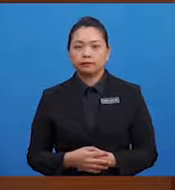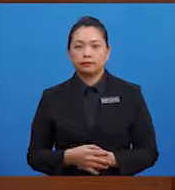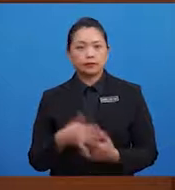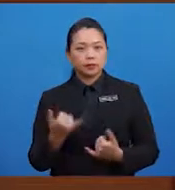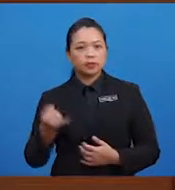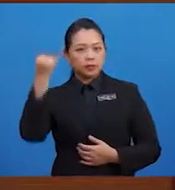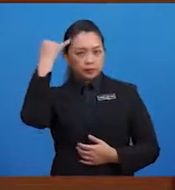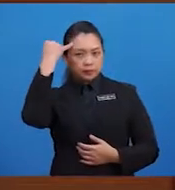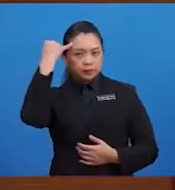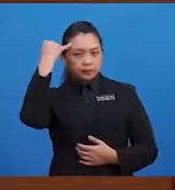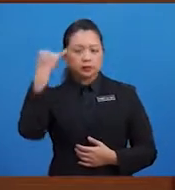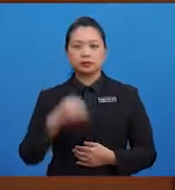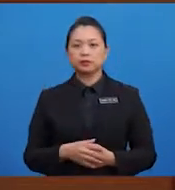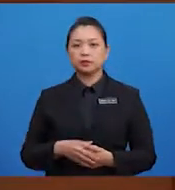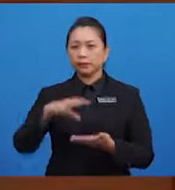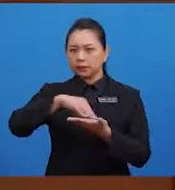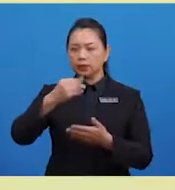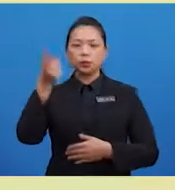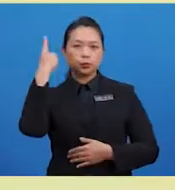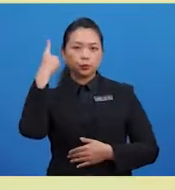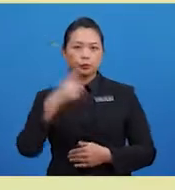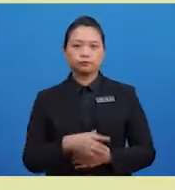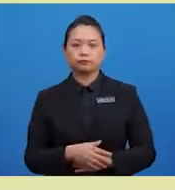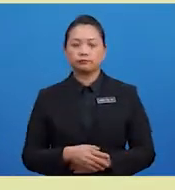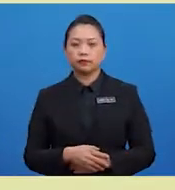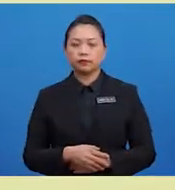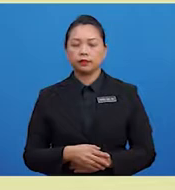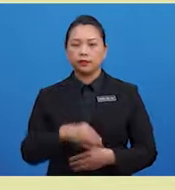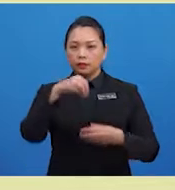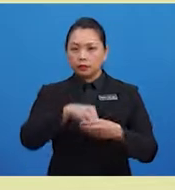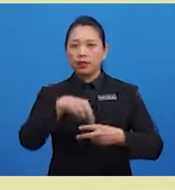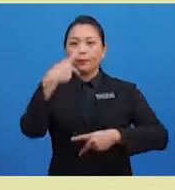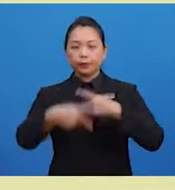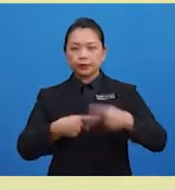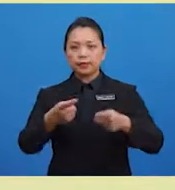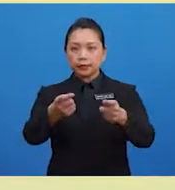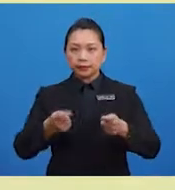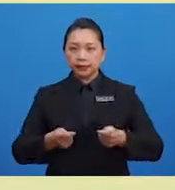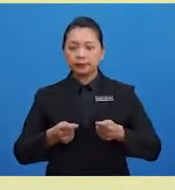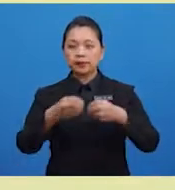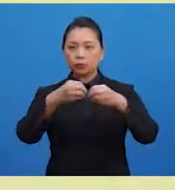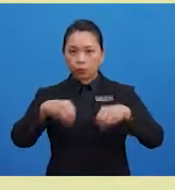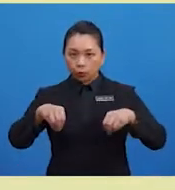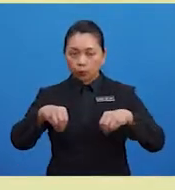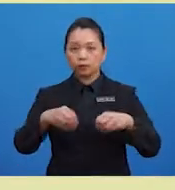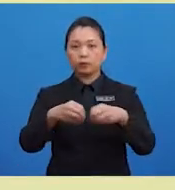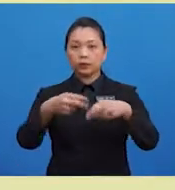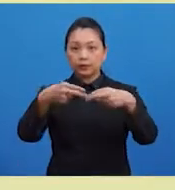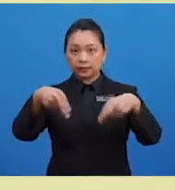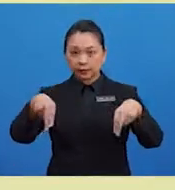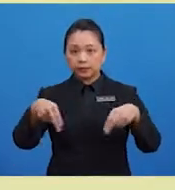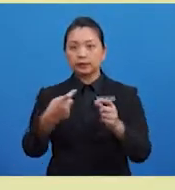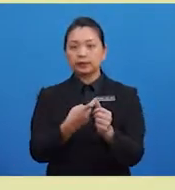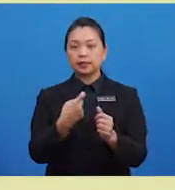kembali mengenai pembelajaran yang terdahulu. Dalam proses penerimaan telur, telur tetasan dari ladang